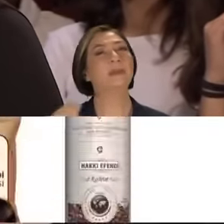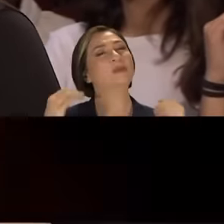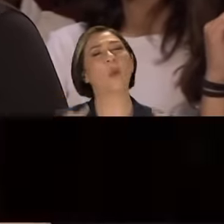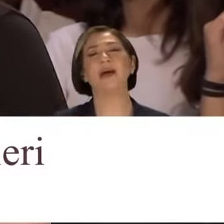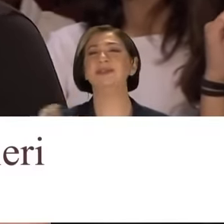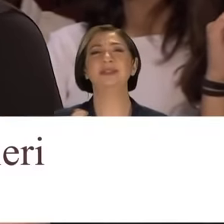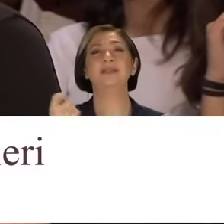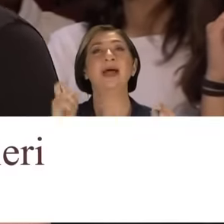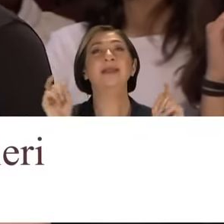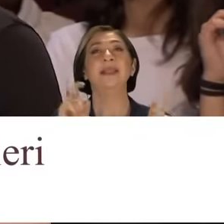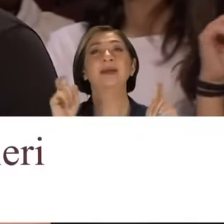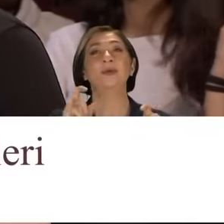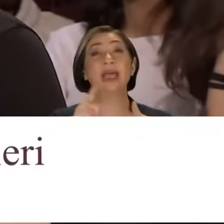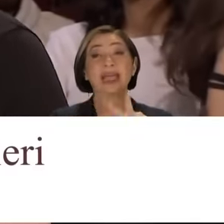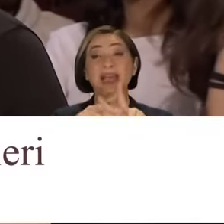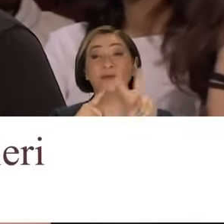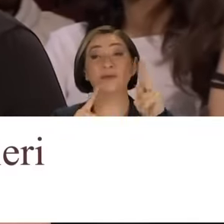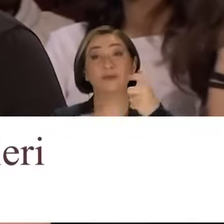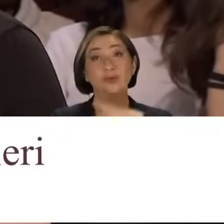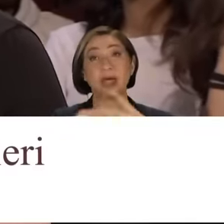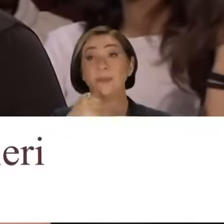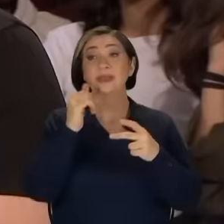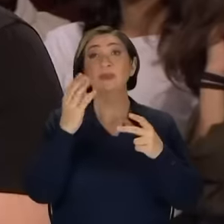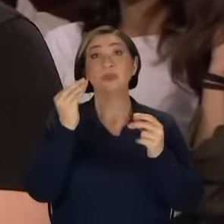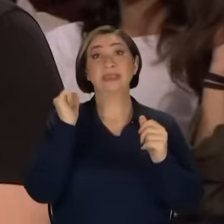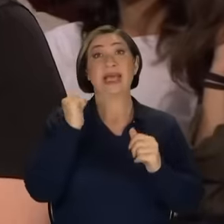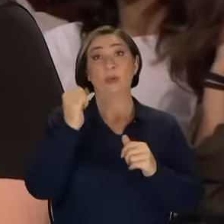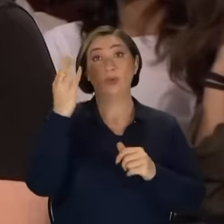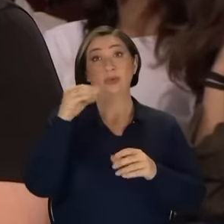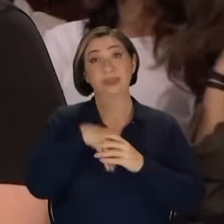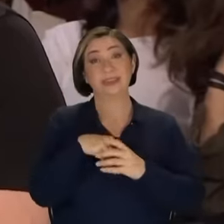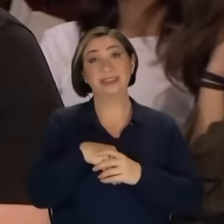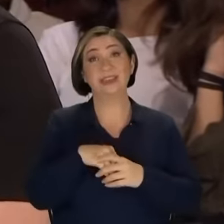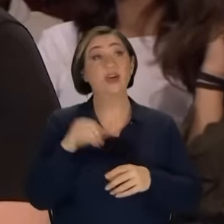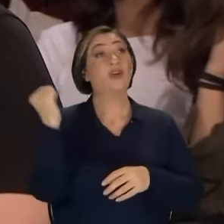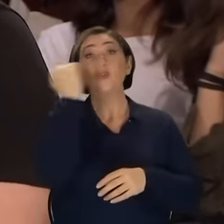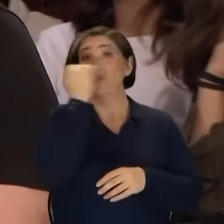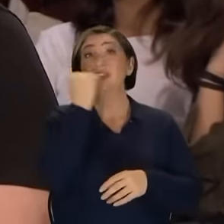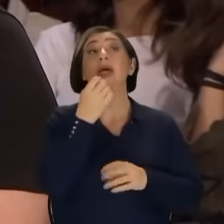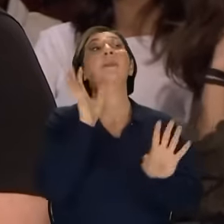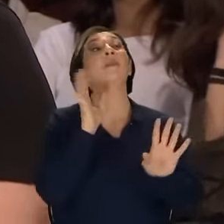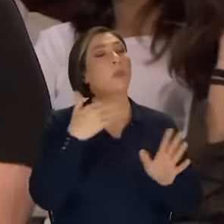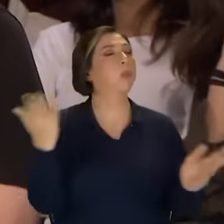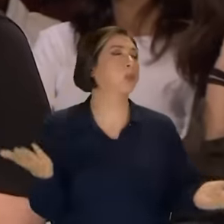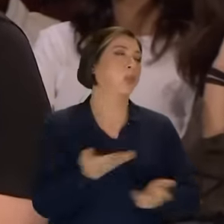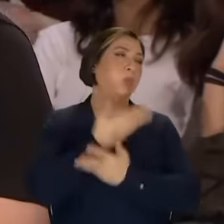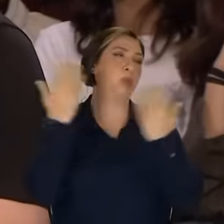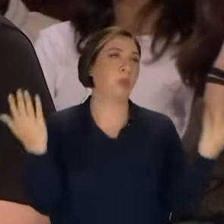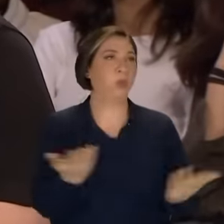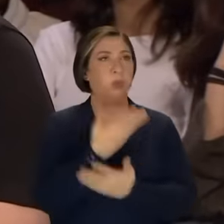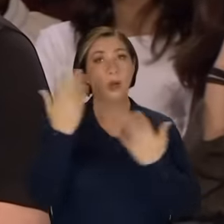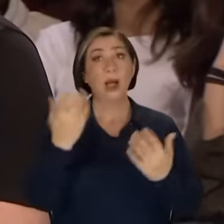rahat çalıştım. Dedikodu Yavuz abinin çok sert olması üzerinedir. fırça yemedim mi? Çok yedim. Ama ben bunu